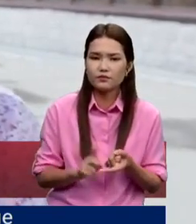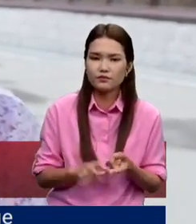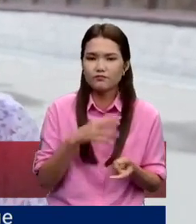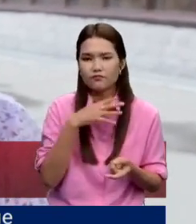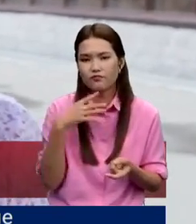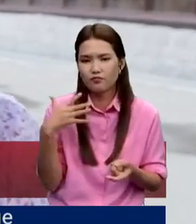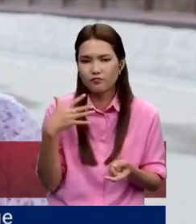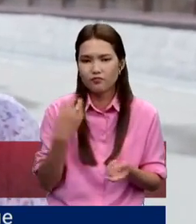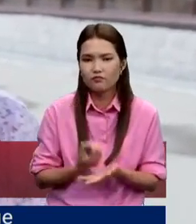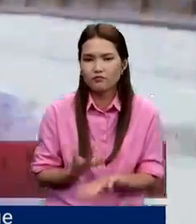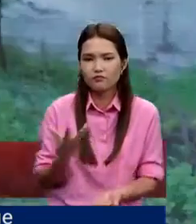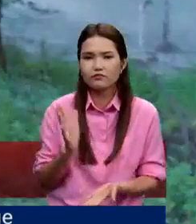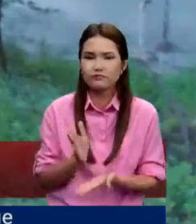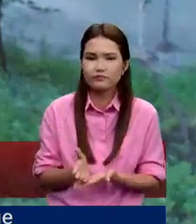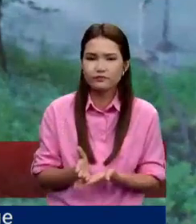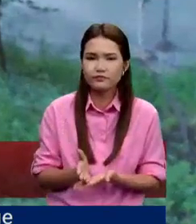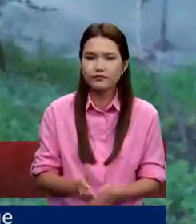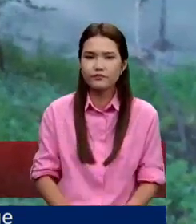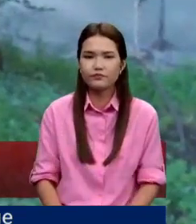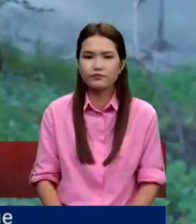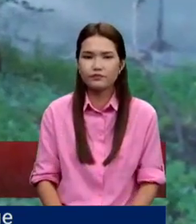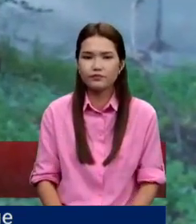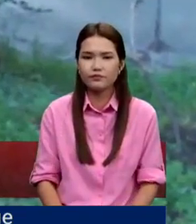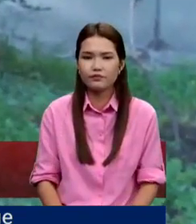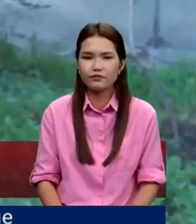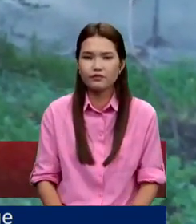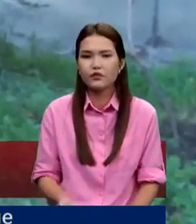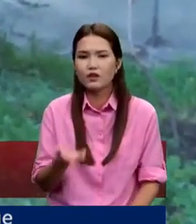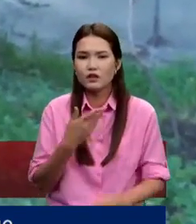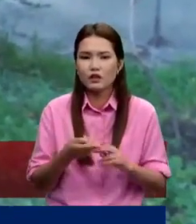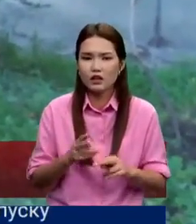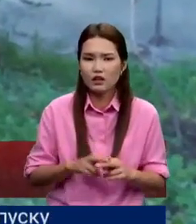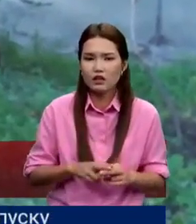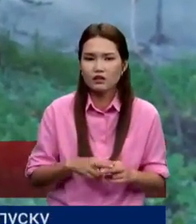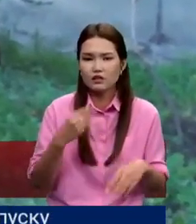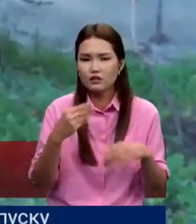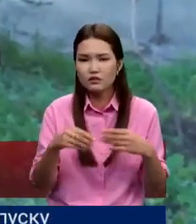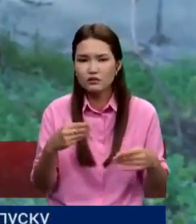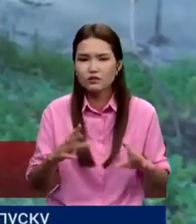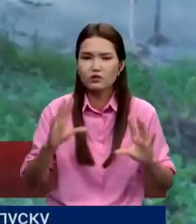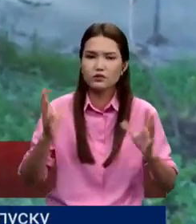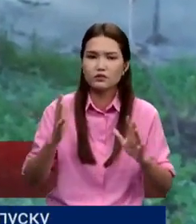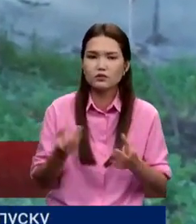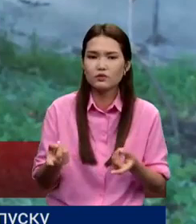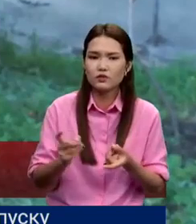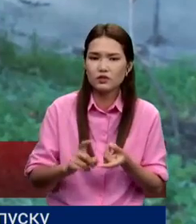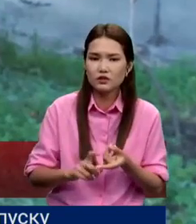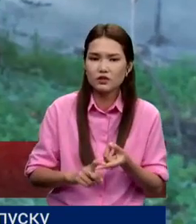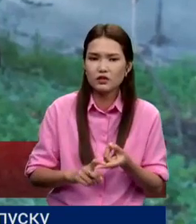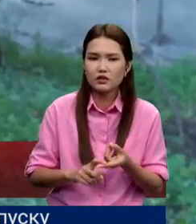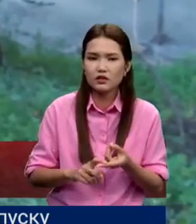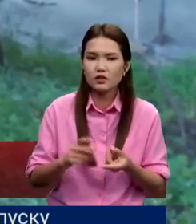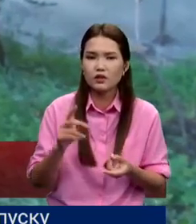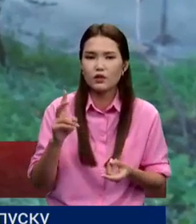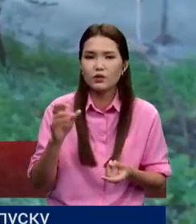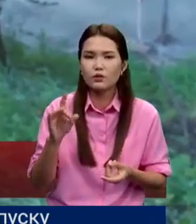көп қымбаттап жатқан тауар. Халықтың қалтасы көтермейді. Өте сондай қиын жағдай ғой қазір. Тұрмыс